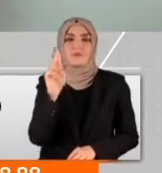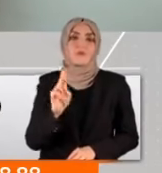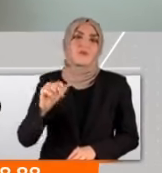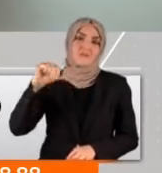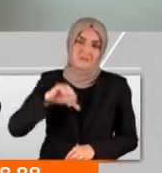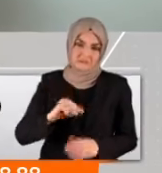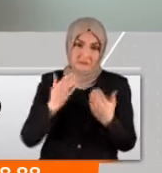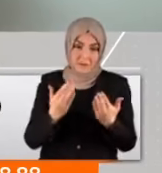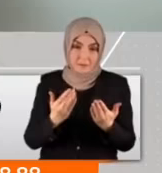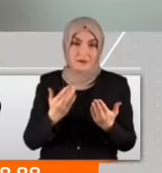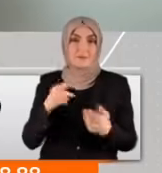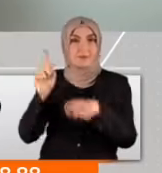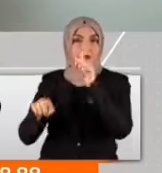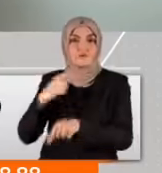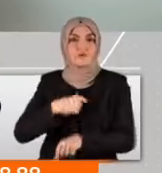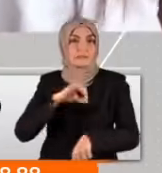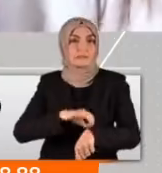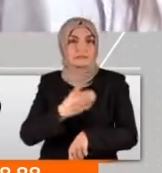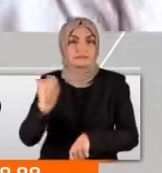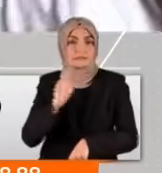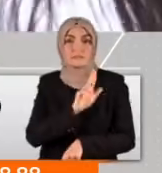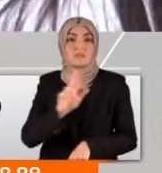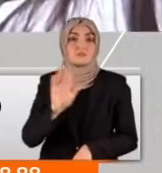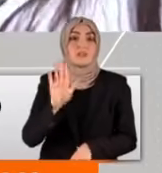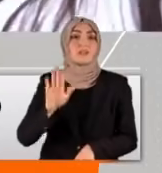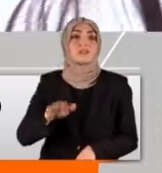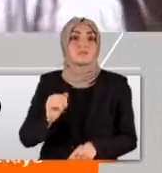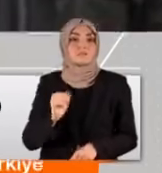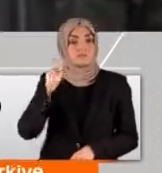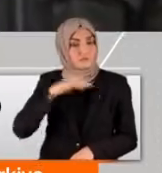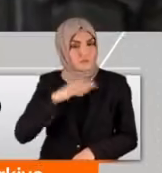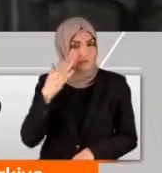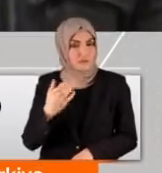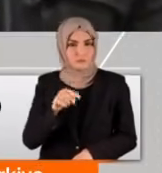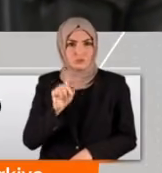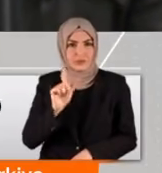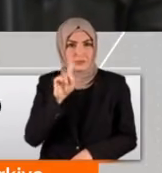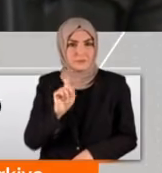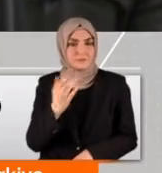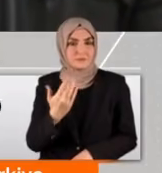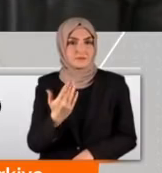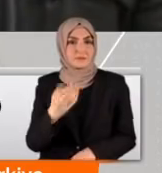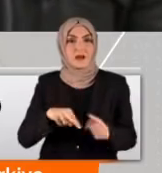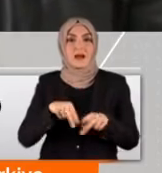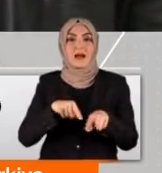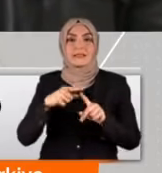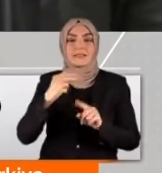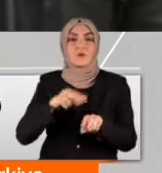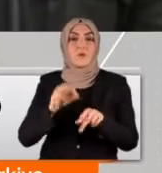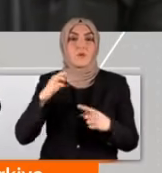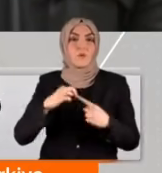rakam 750 liraya kadar çıkabiliyor Peki antikor testi gerçekten Gerekli mi politik olması aynı zamanda